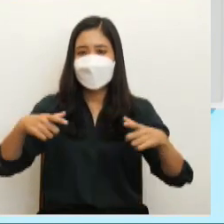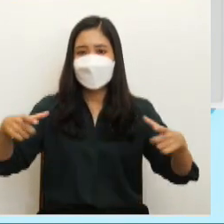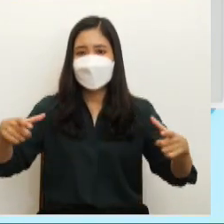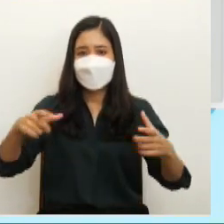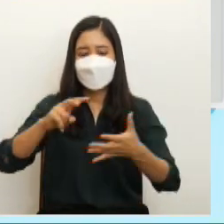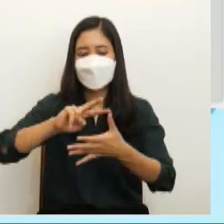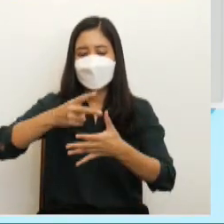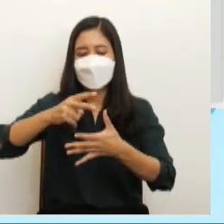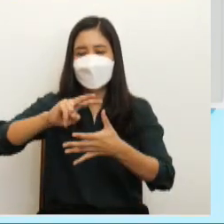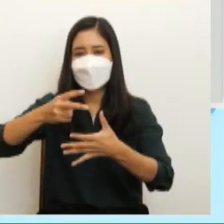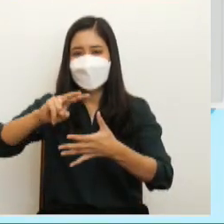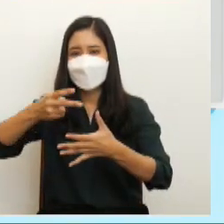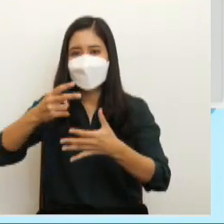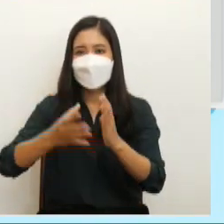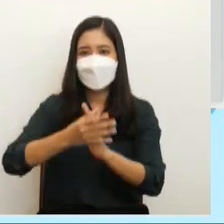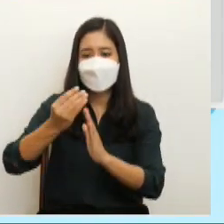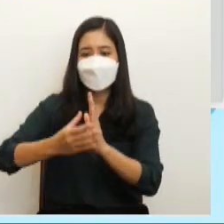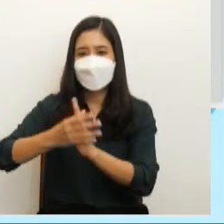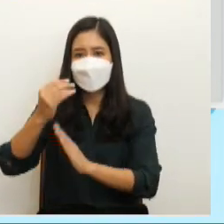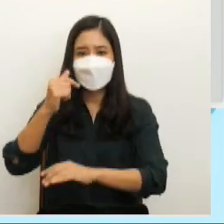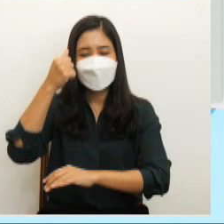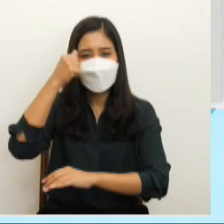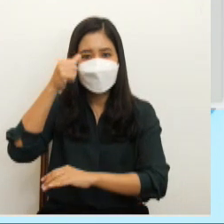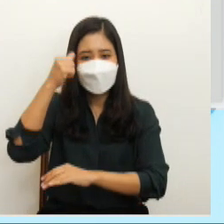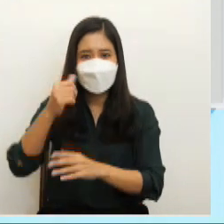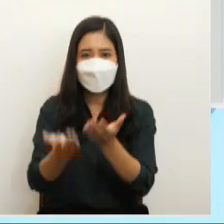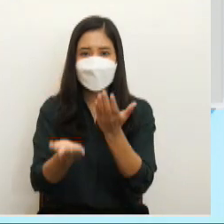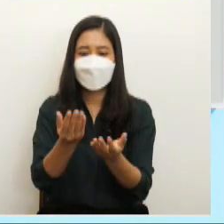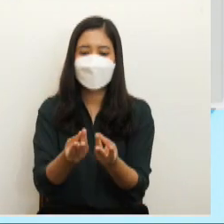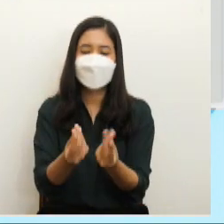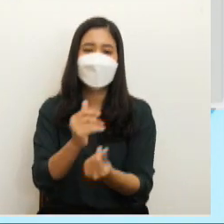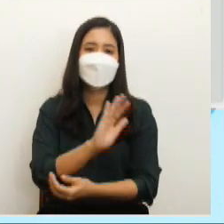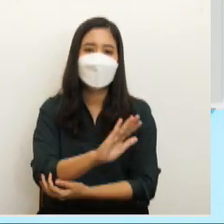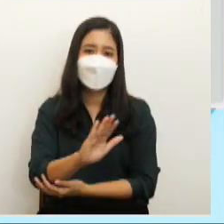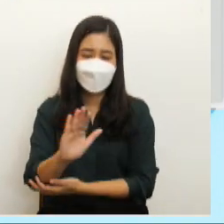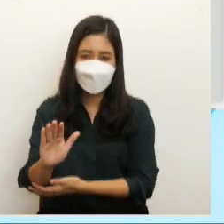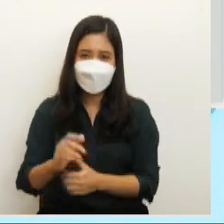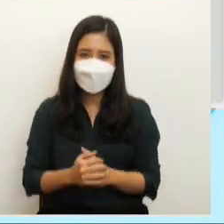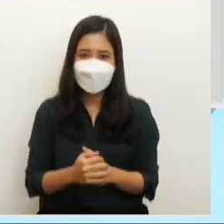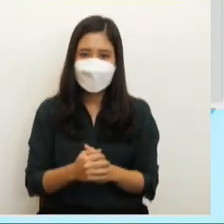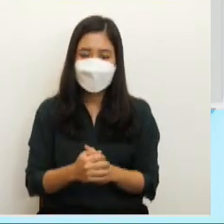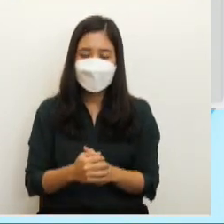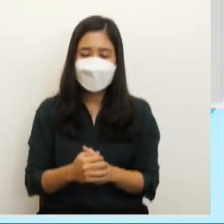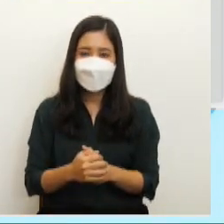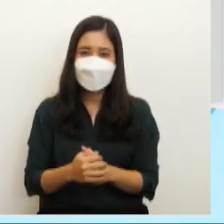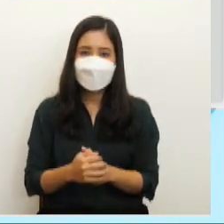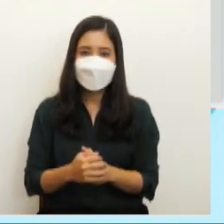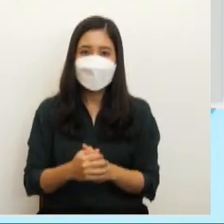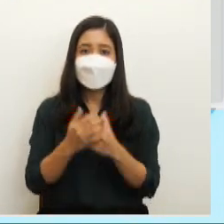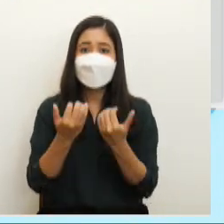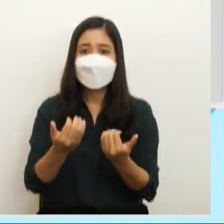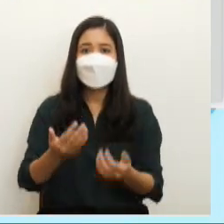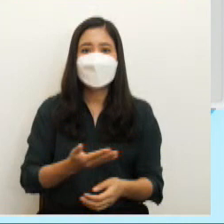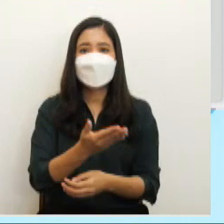ต่อวันสลับเป็นสัปดาห์ก็แล้วแต่พื้นที่ความเหมาะสมอันนี้สิ่งที่เรากำหนดและนอกจ